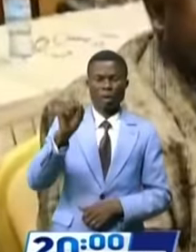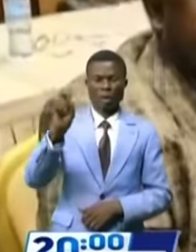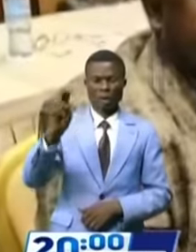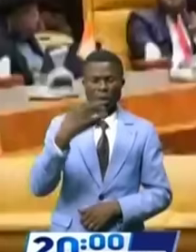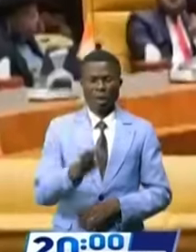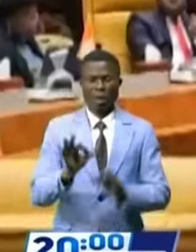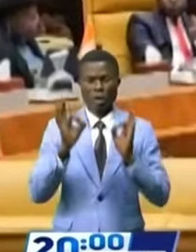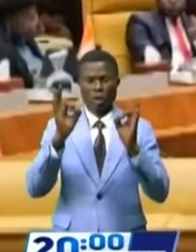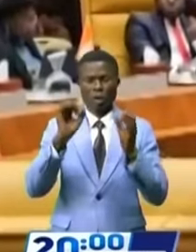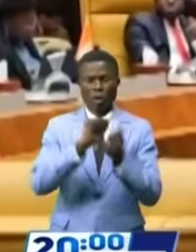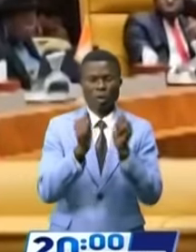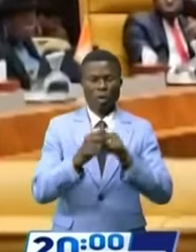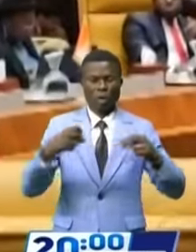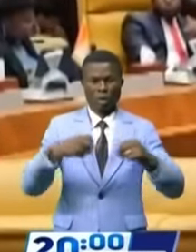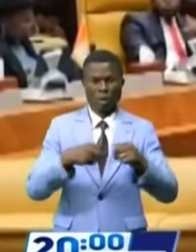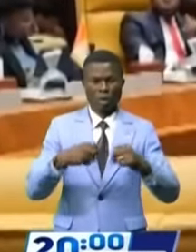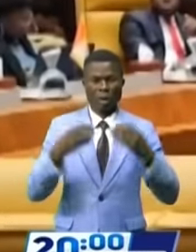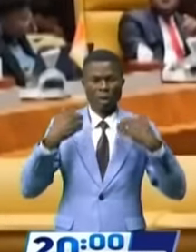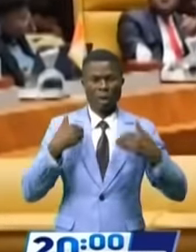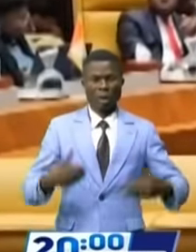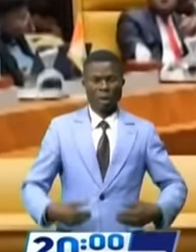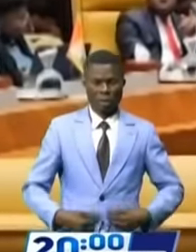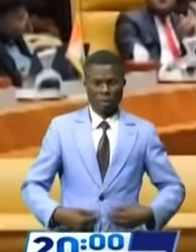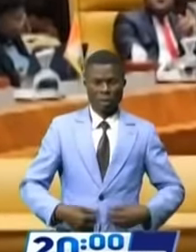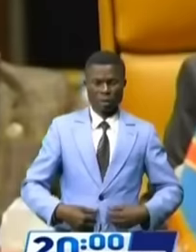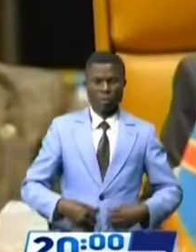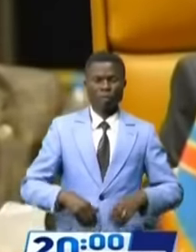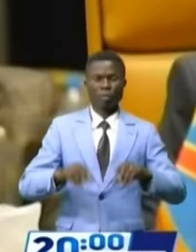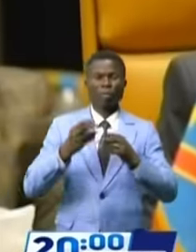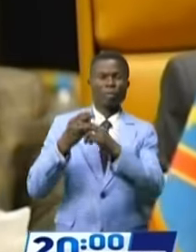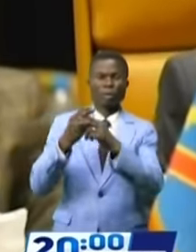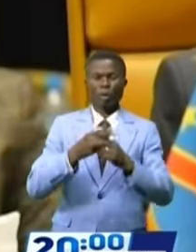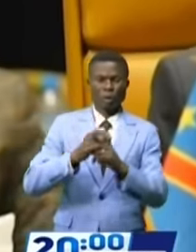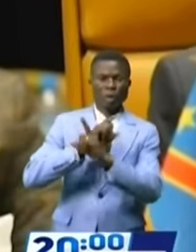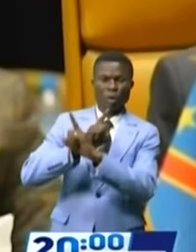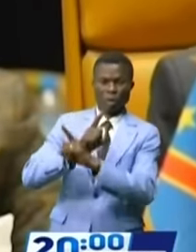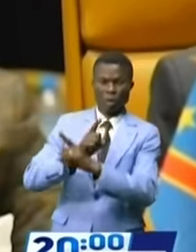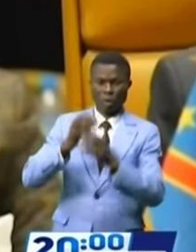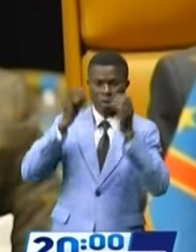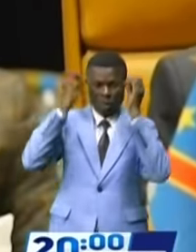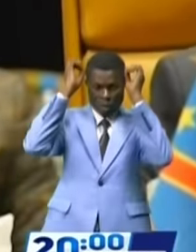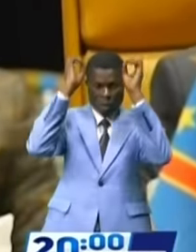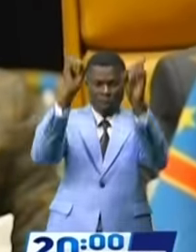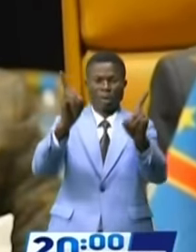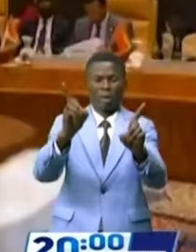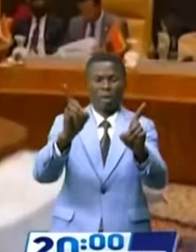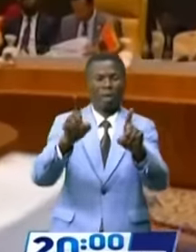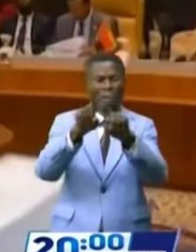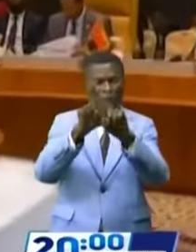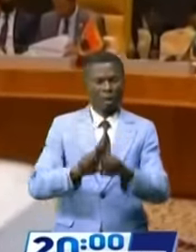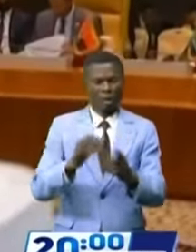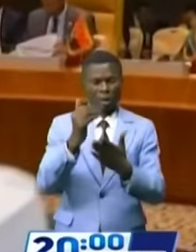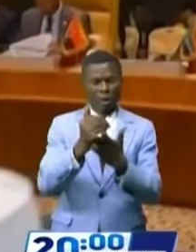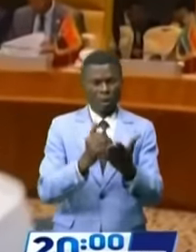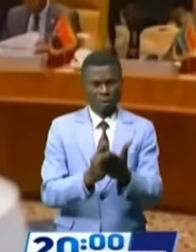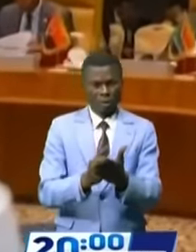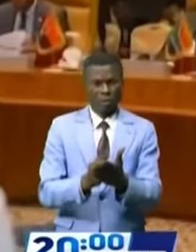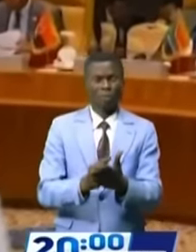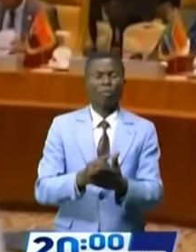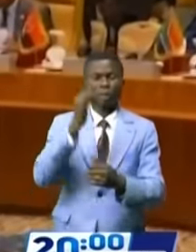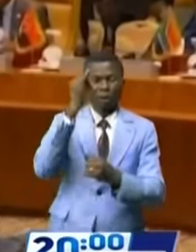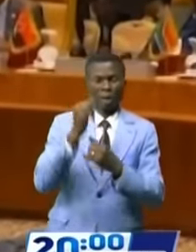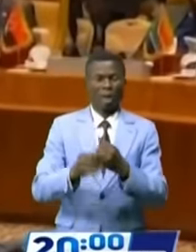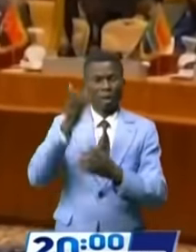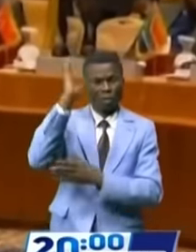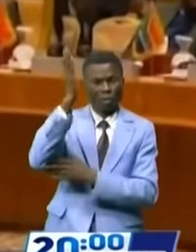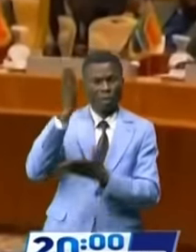les secteurs de l'énergie, de la santé, de cybersécurité, de l'éducation, pour ne citer que cela. En marge de cette